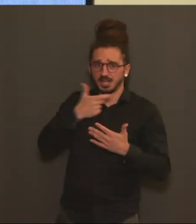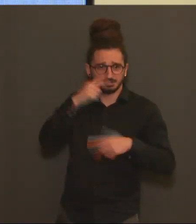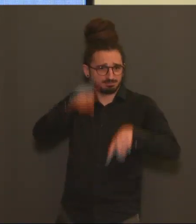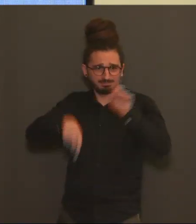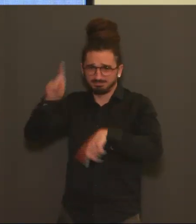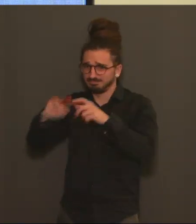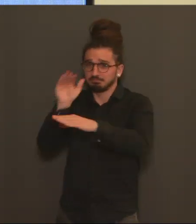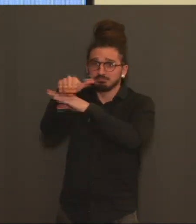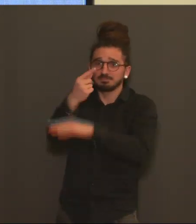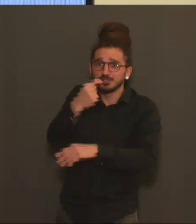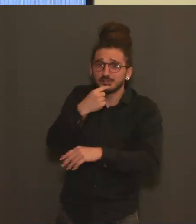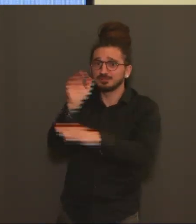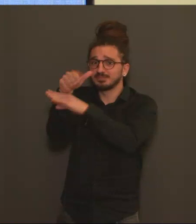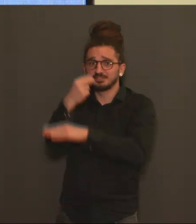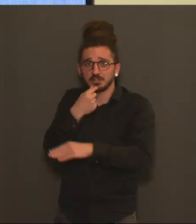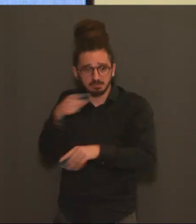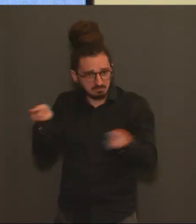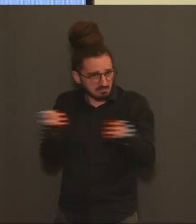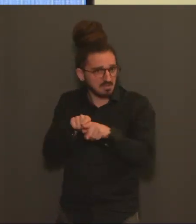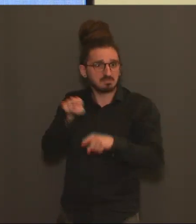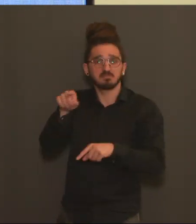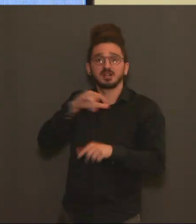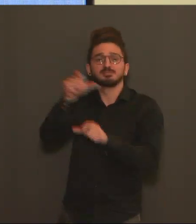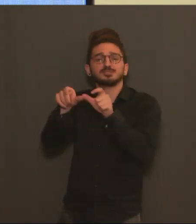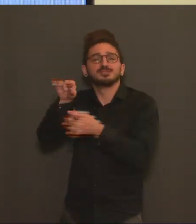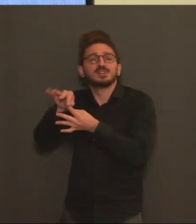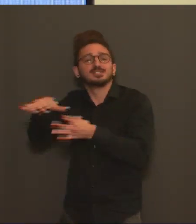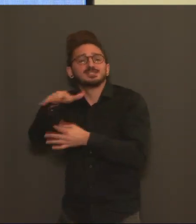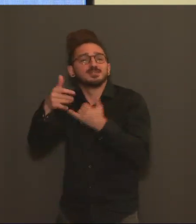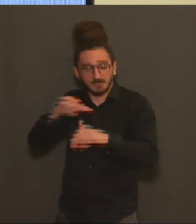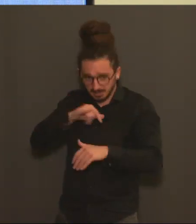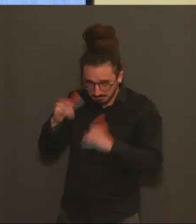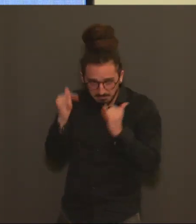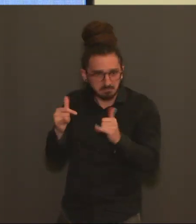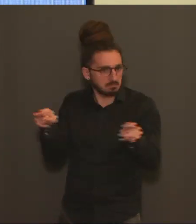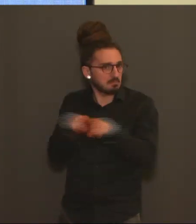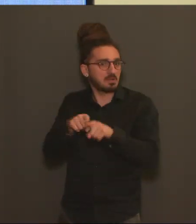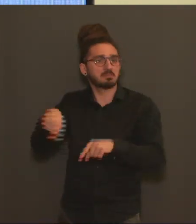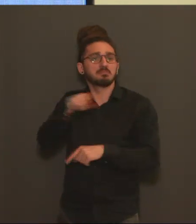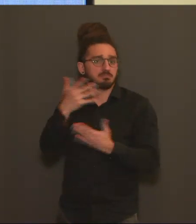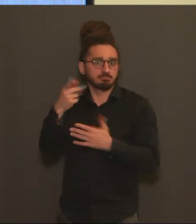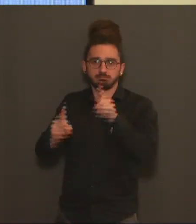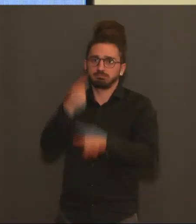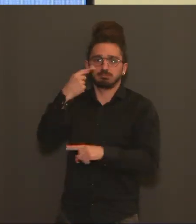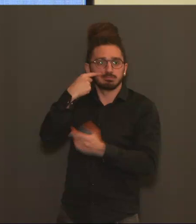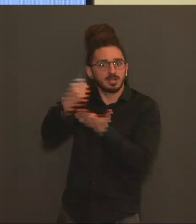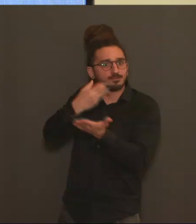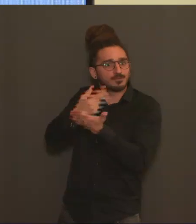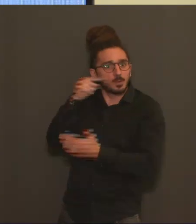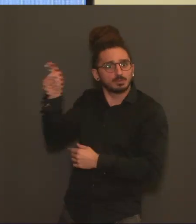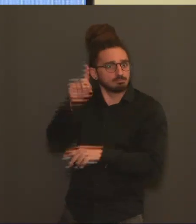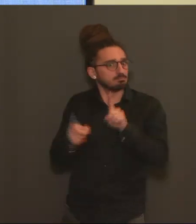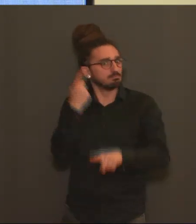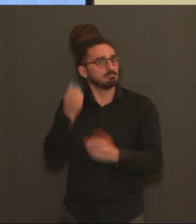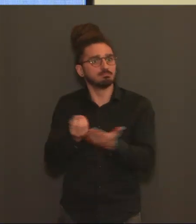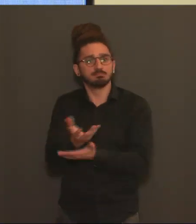ans, donc les plus fragiles. Et l'important, je pense, c'est souligner ce point, c'est qu'actuellement, dans la vraie vie, quelles que soient